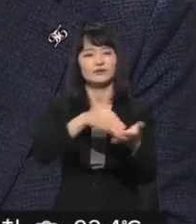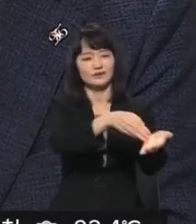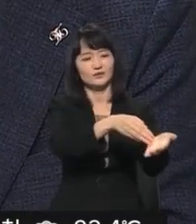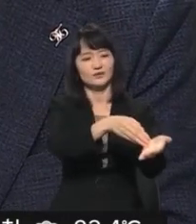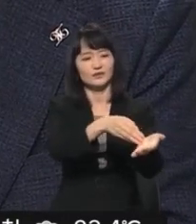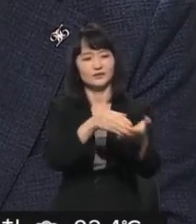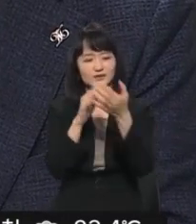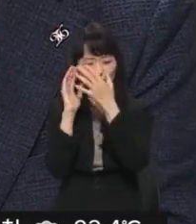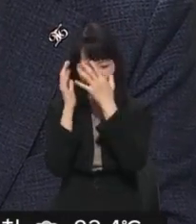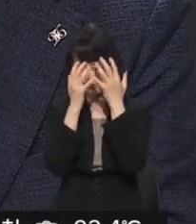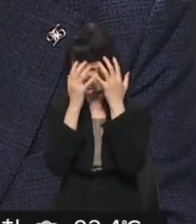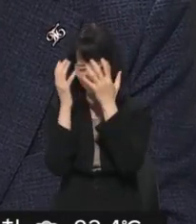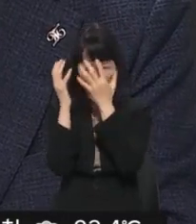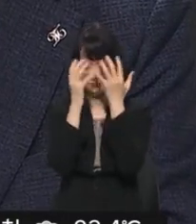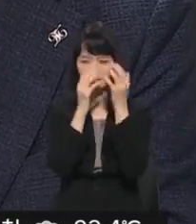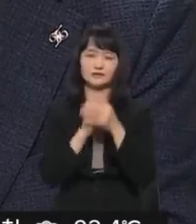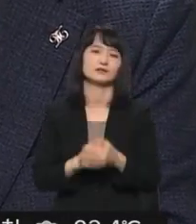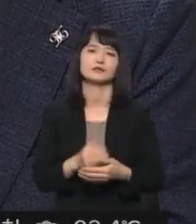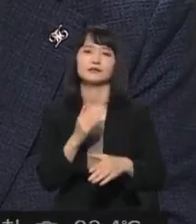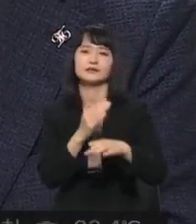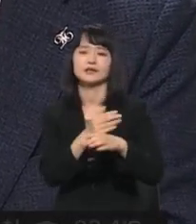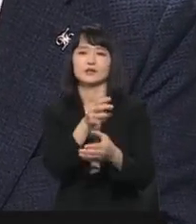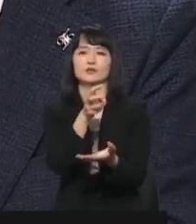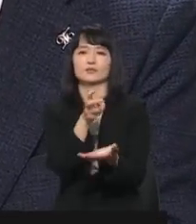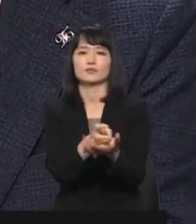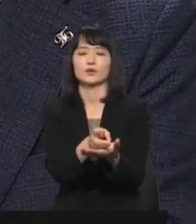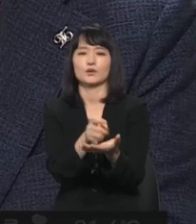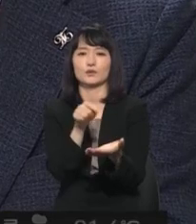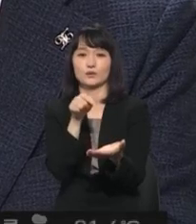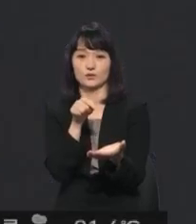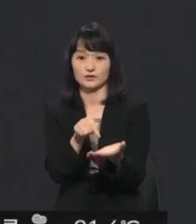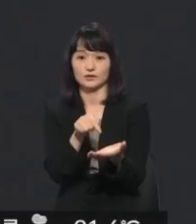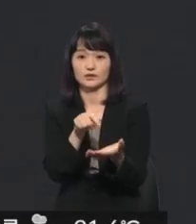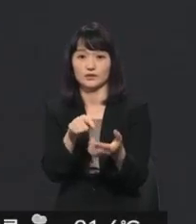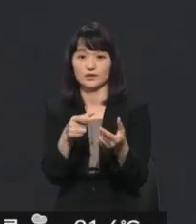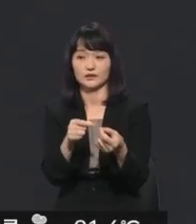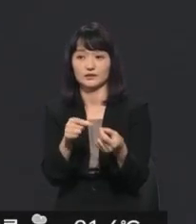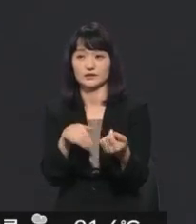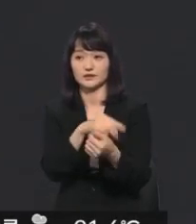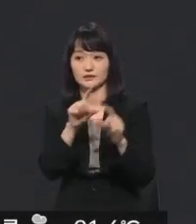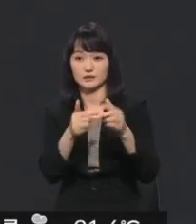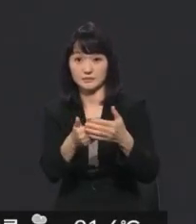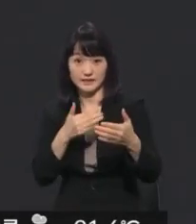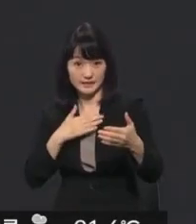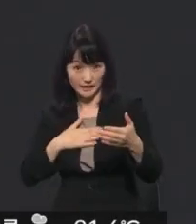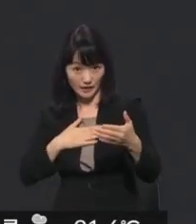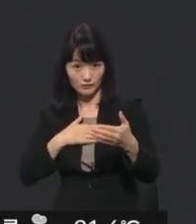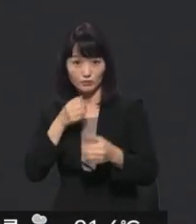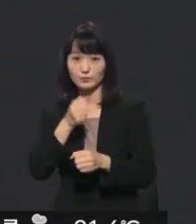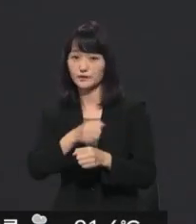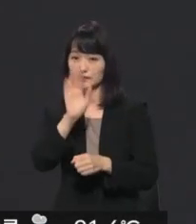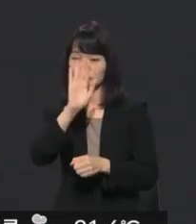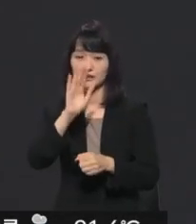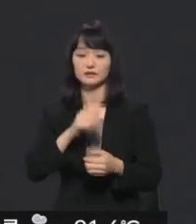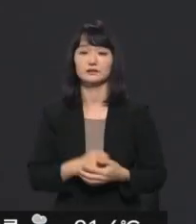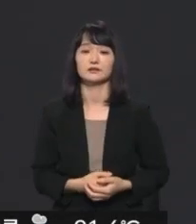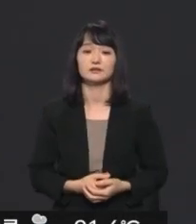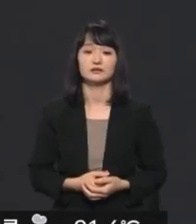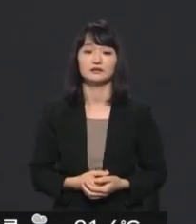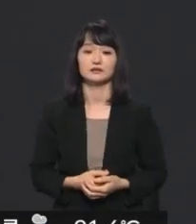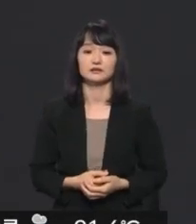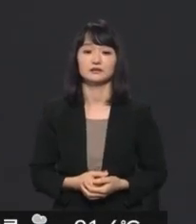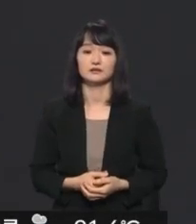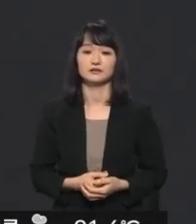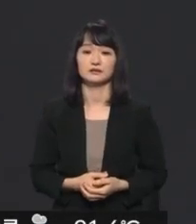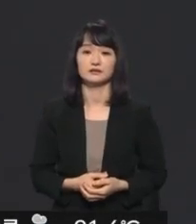졌습니다 상대 이제 어쨌든 당헌 당규 가 이런 이런 상황을 얘기하고 만든 건 아니거든요 예 그렇더라도 이제